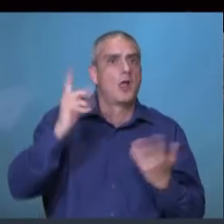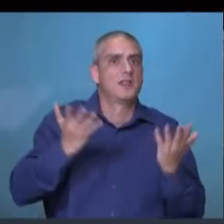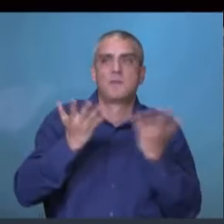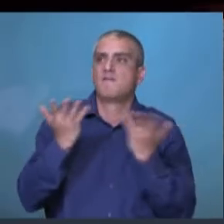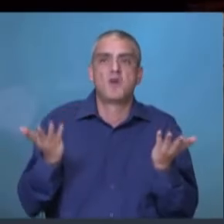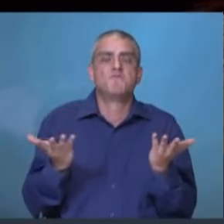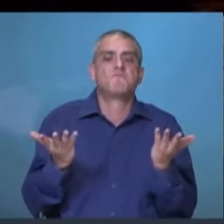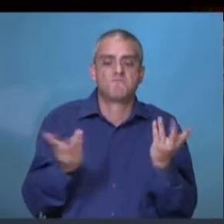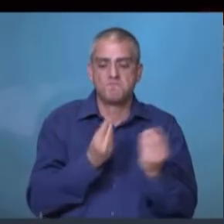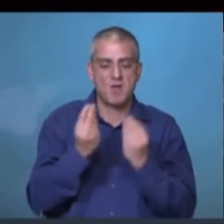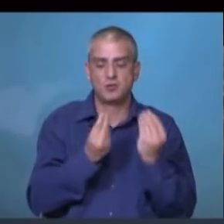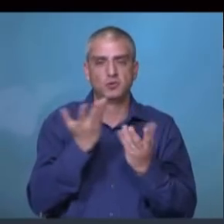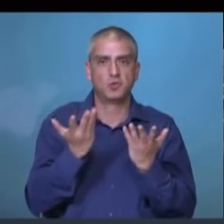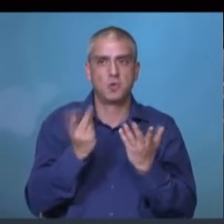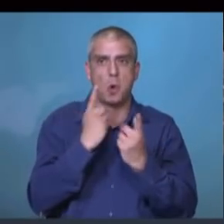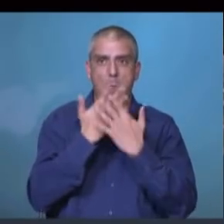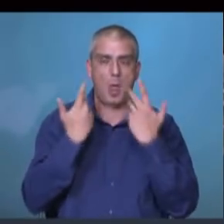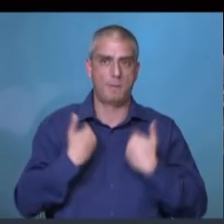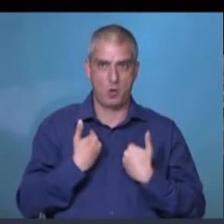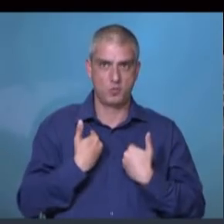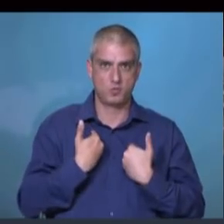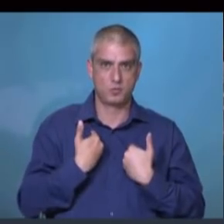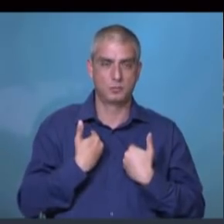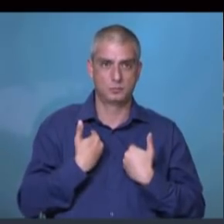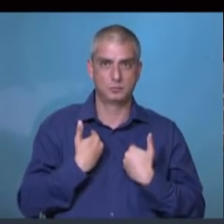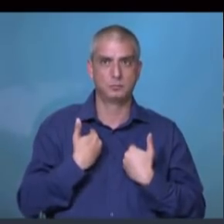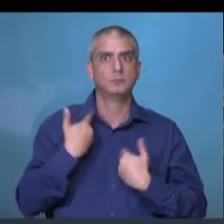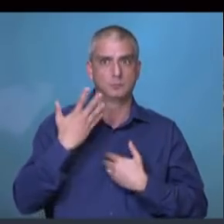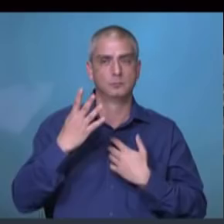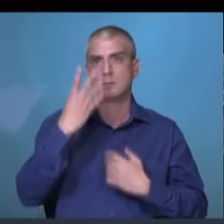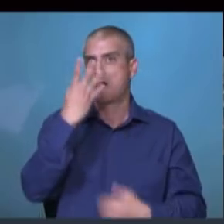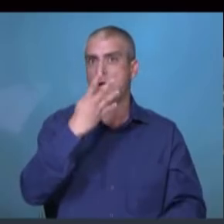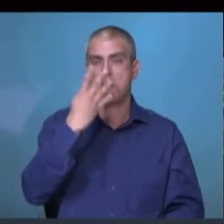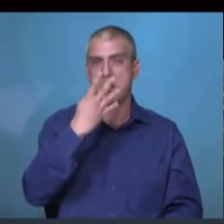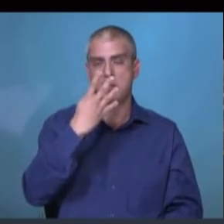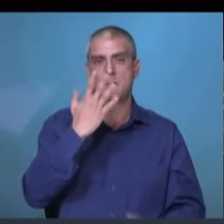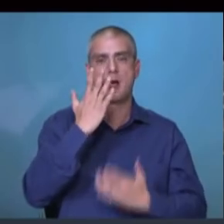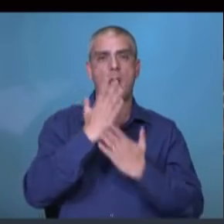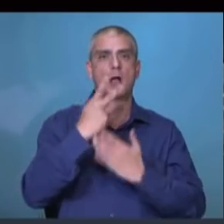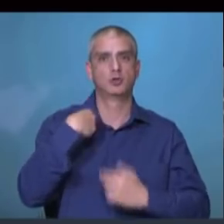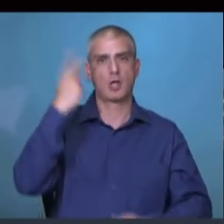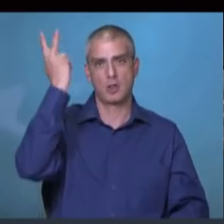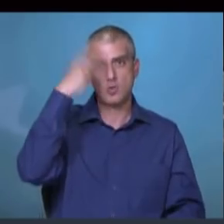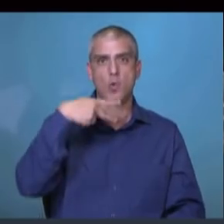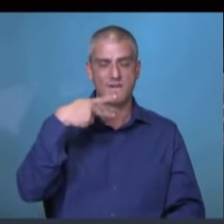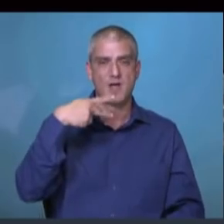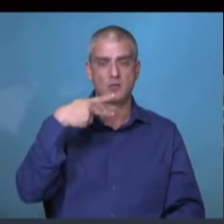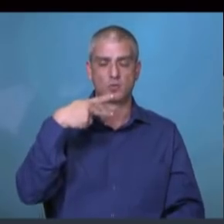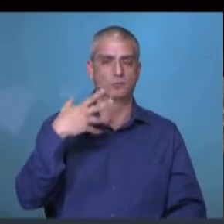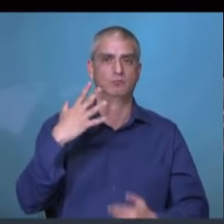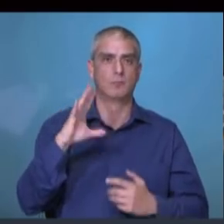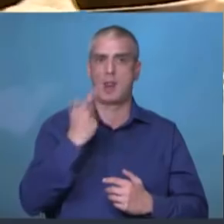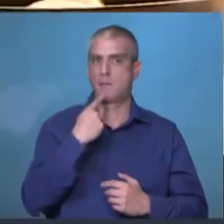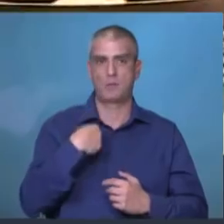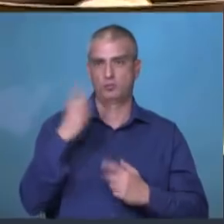משהו שלא ברור לנו. ולקח 4 ימים עד שהבנו למה אמרו לנו